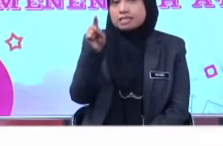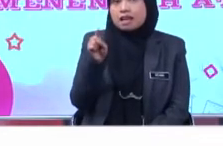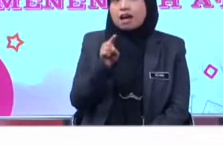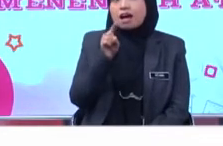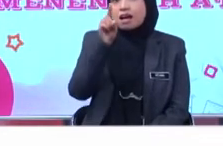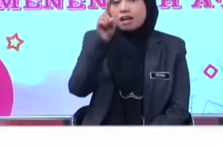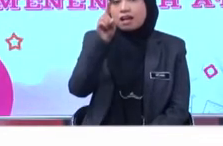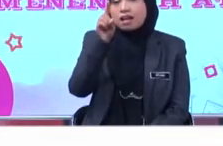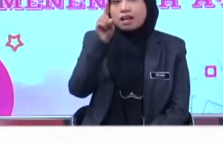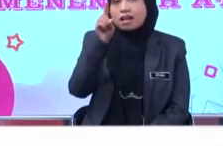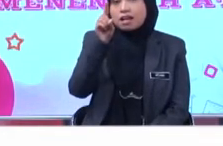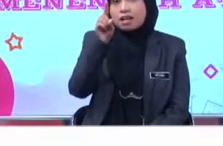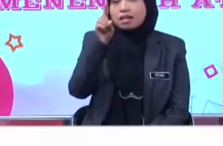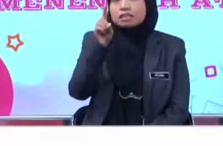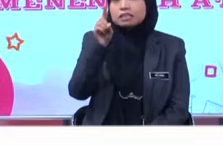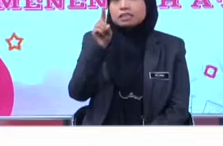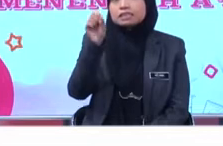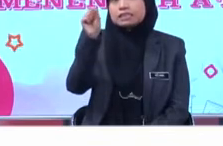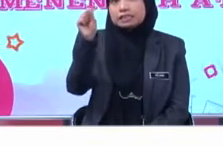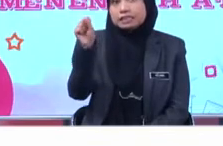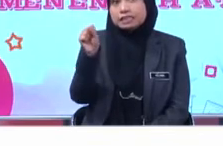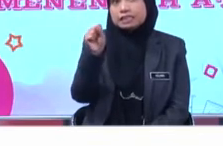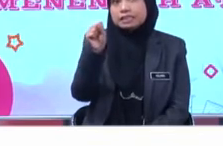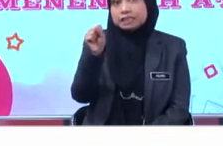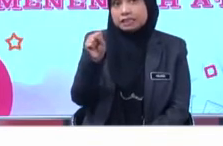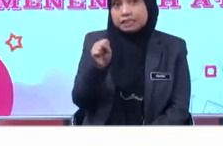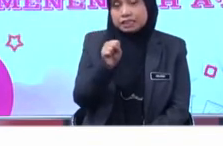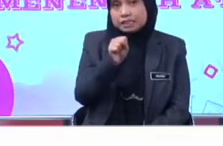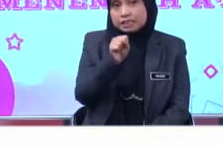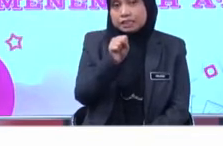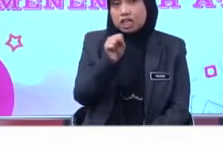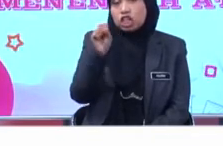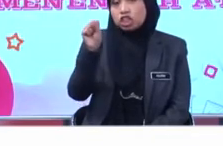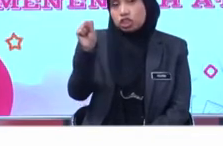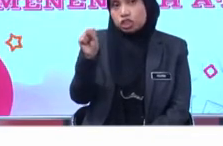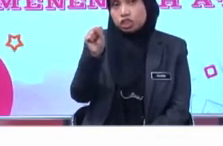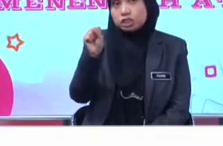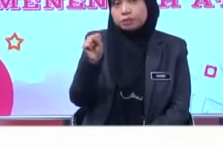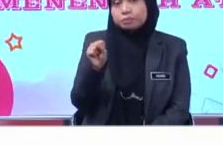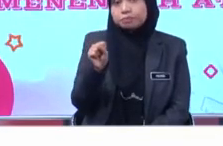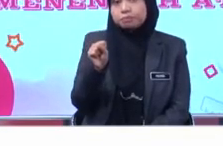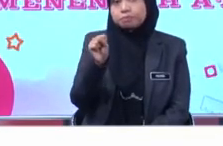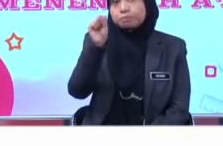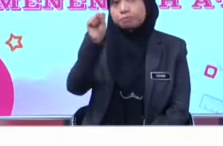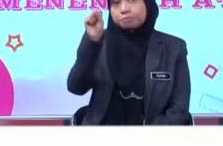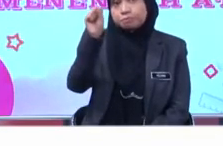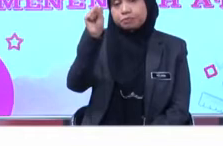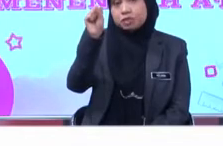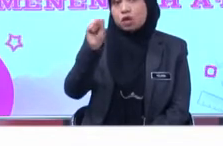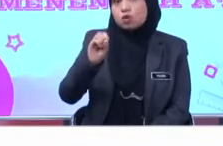Zai Zai Sin syin huruf syin Sod